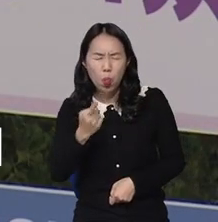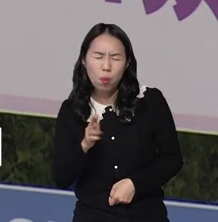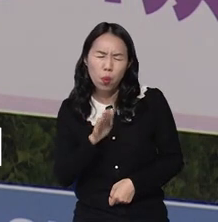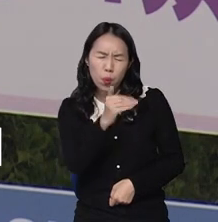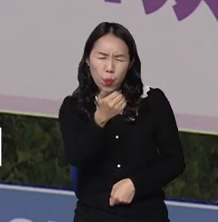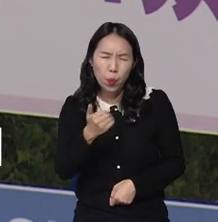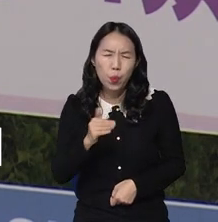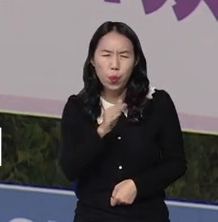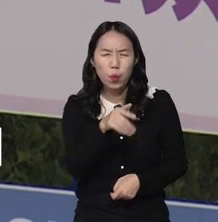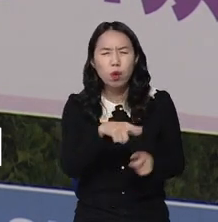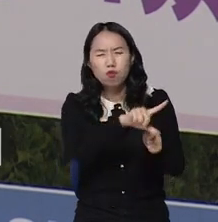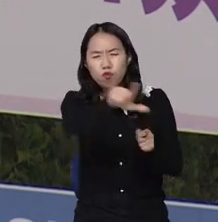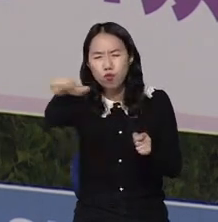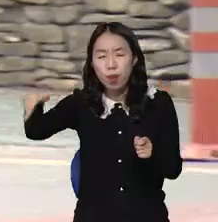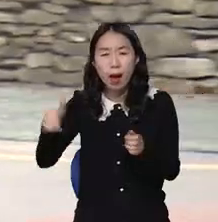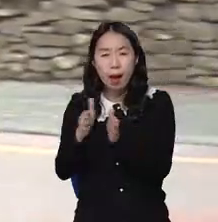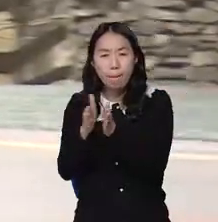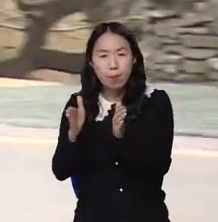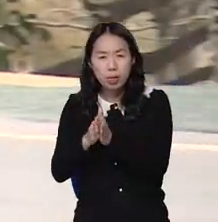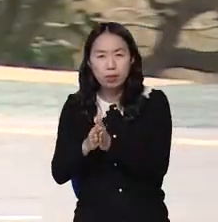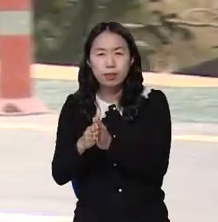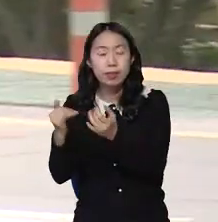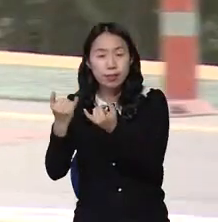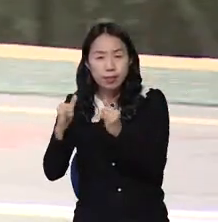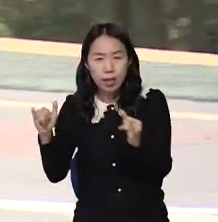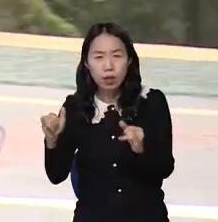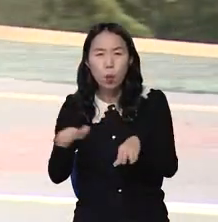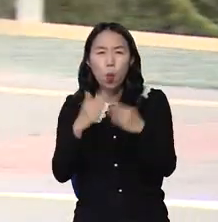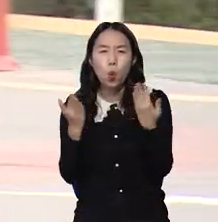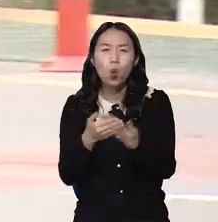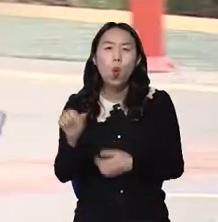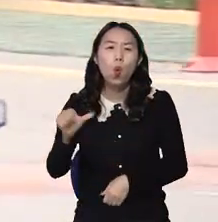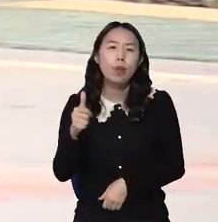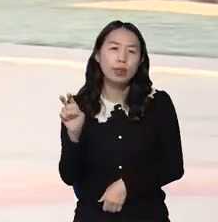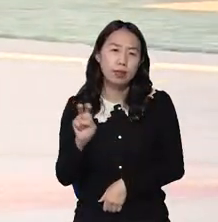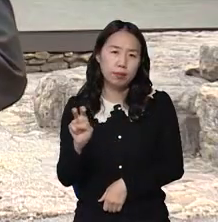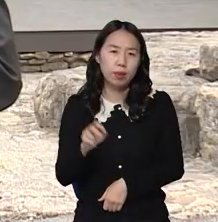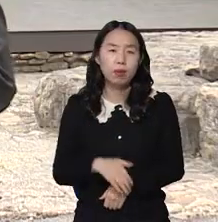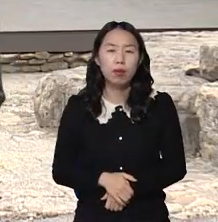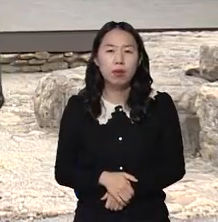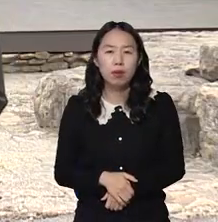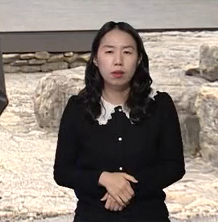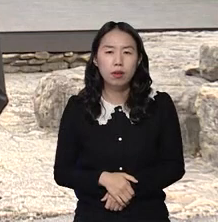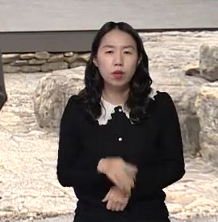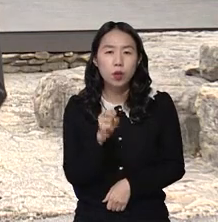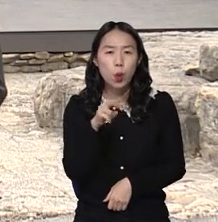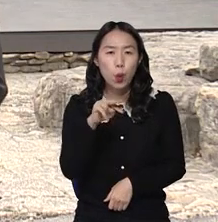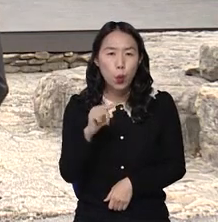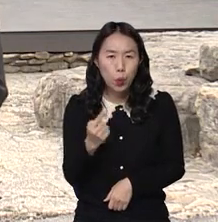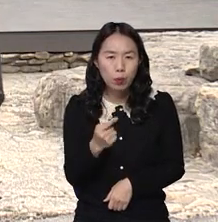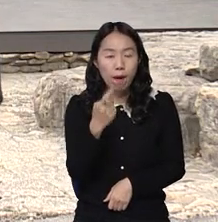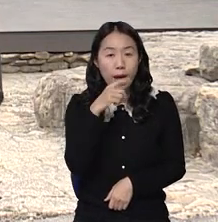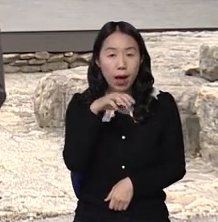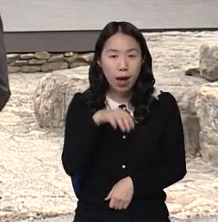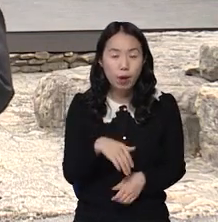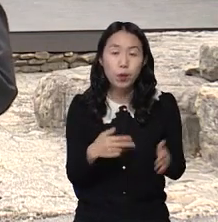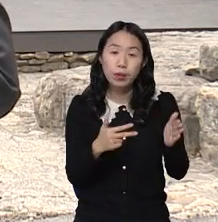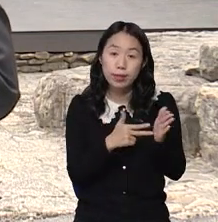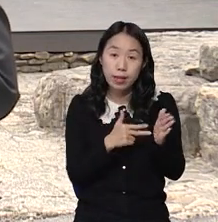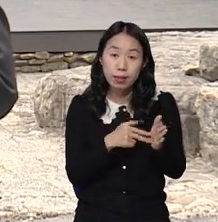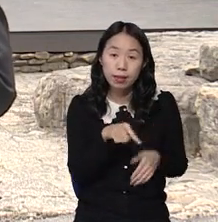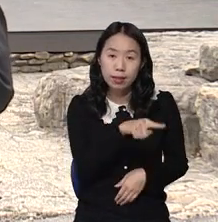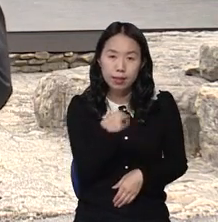있는 여도초 주변 아파트 거주 일반 초등학생은 모두 520명. 여도학원 재단이사회는 오는 5월